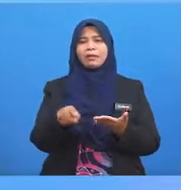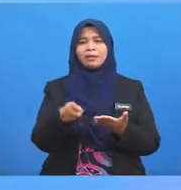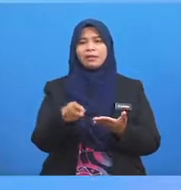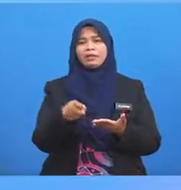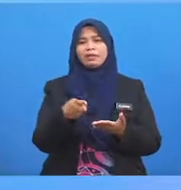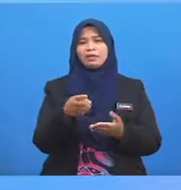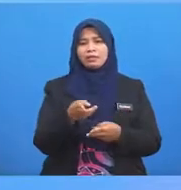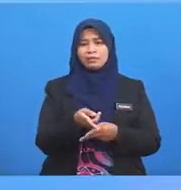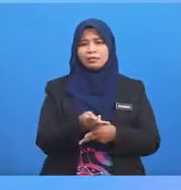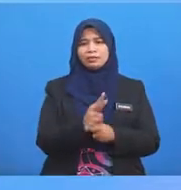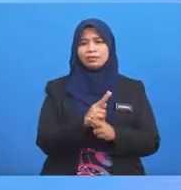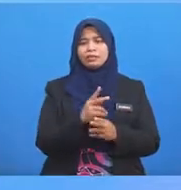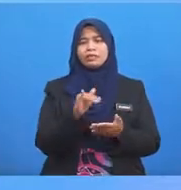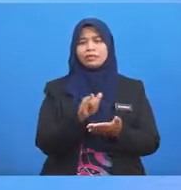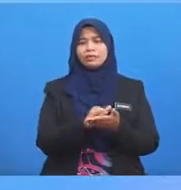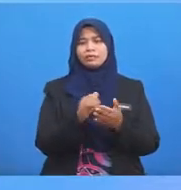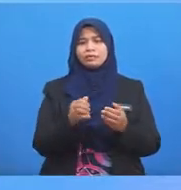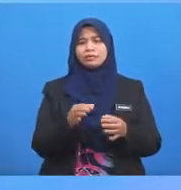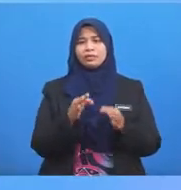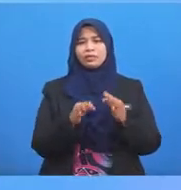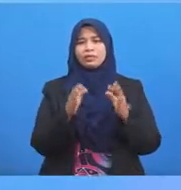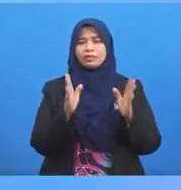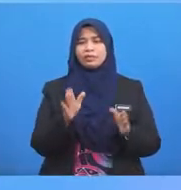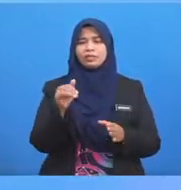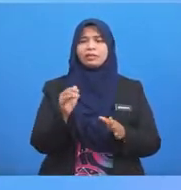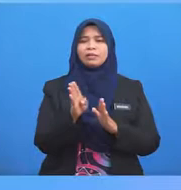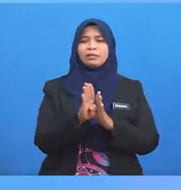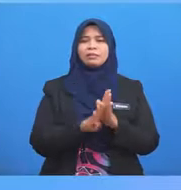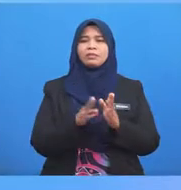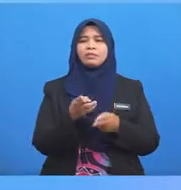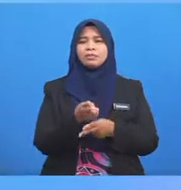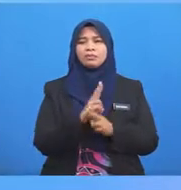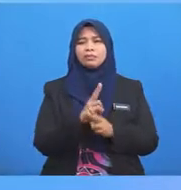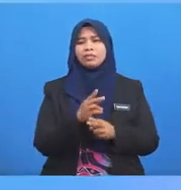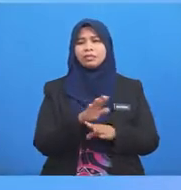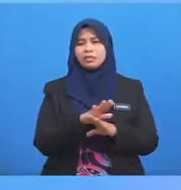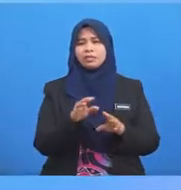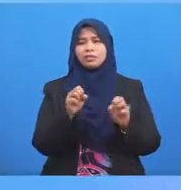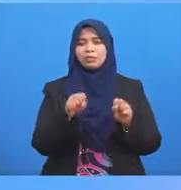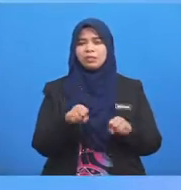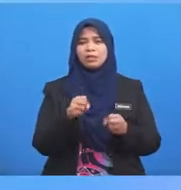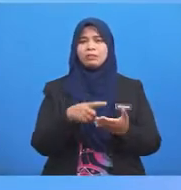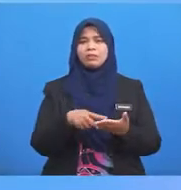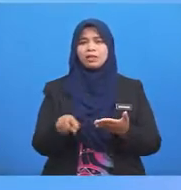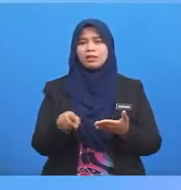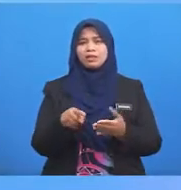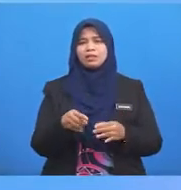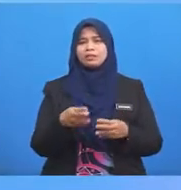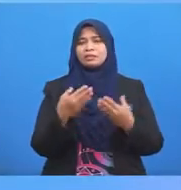tersebut sekiranya orang yang berhutang tidak mampu membayarnya setelah tamat